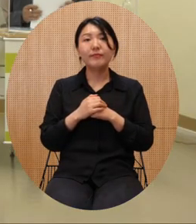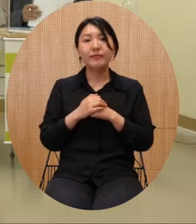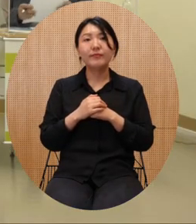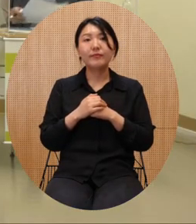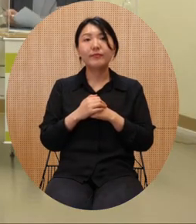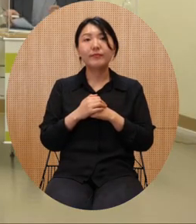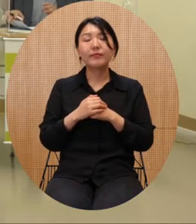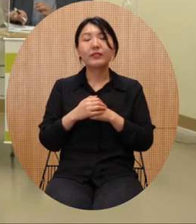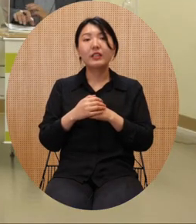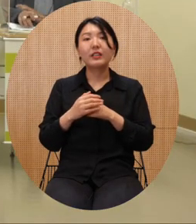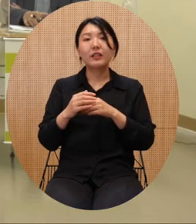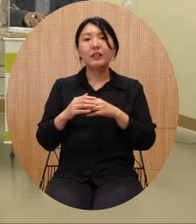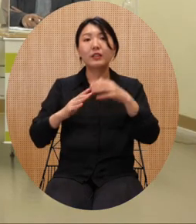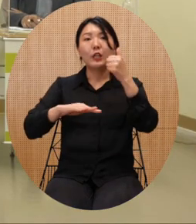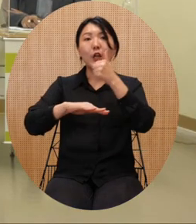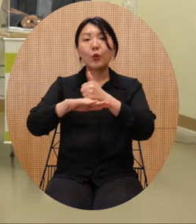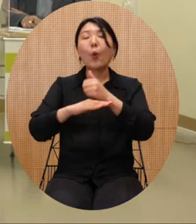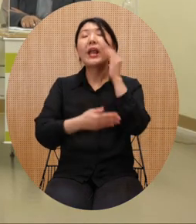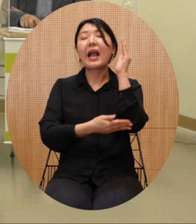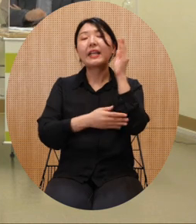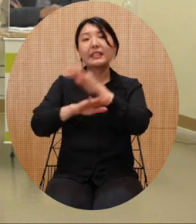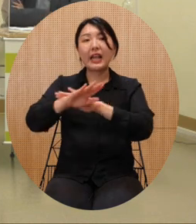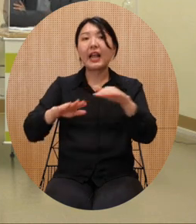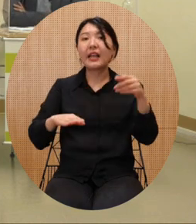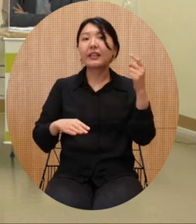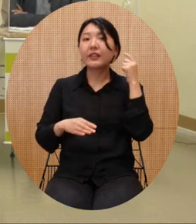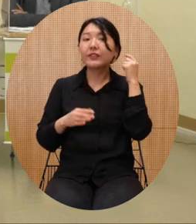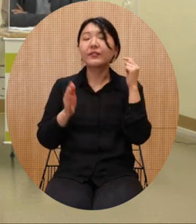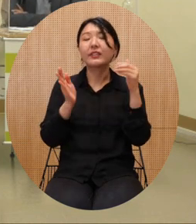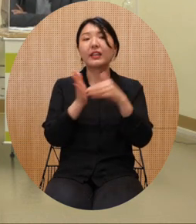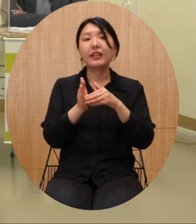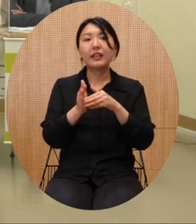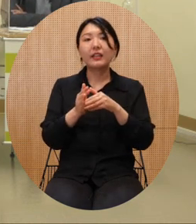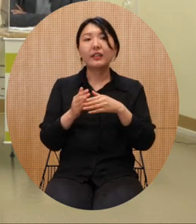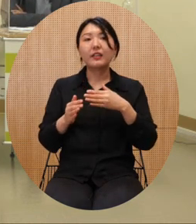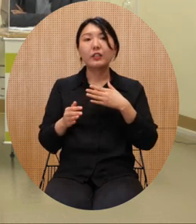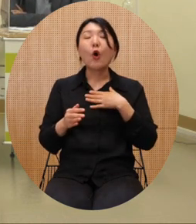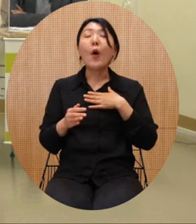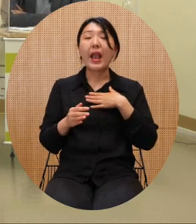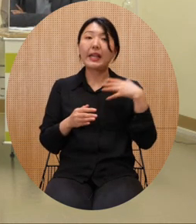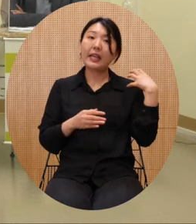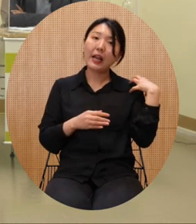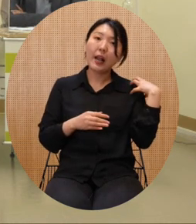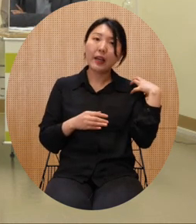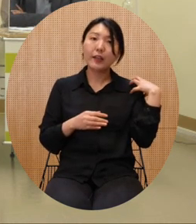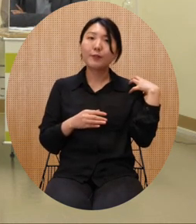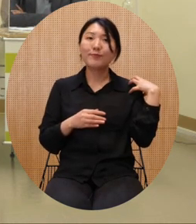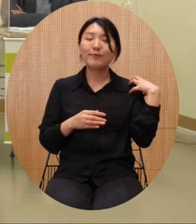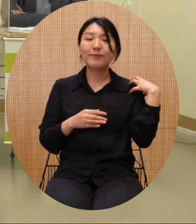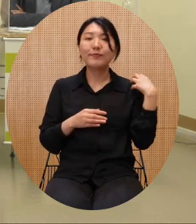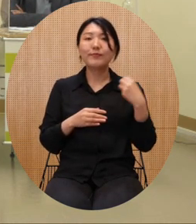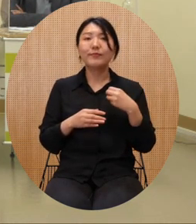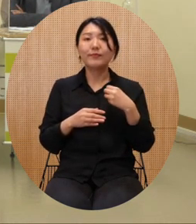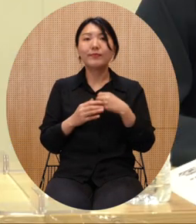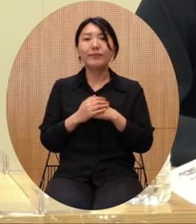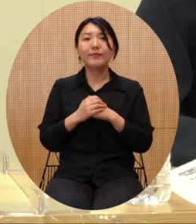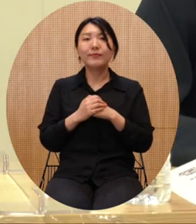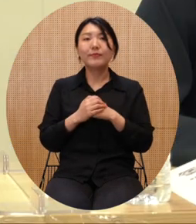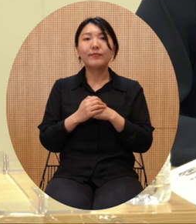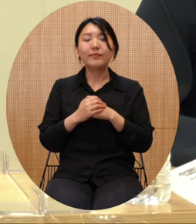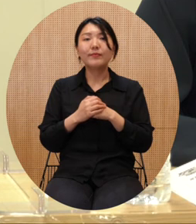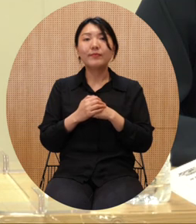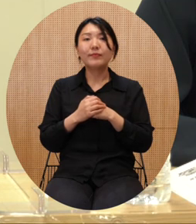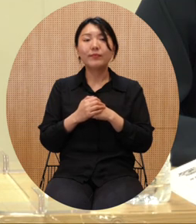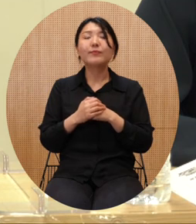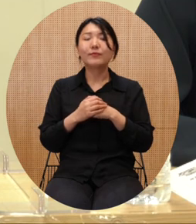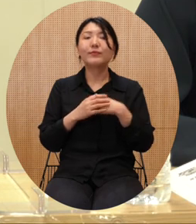최종 발제를 좀 마쳤는데요. 아무튼 저 역할도 좀 책임을 좀 토대를 하면서도 좀